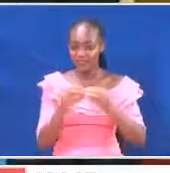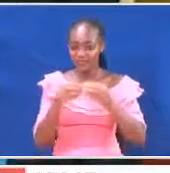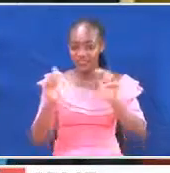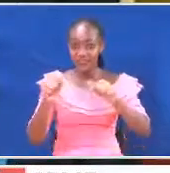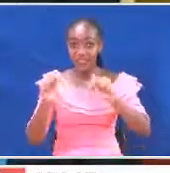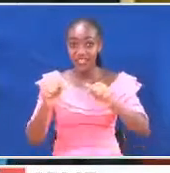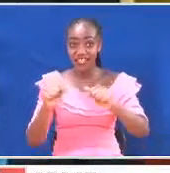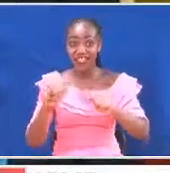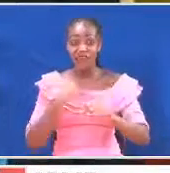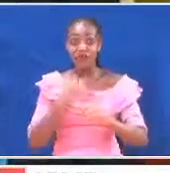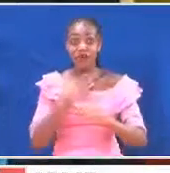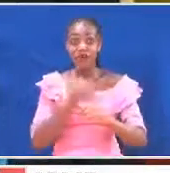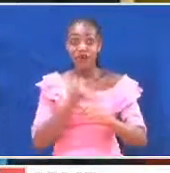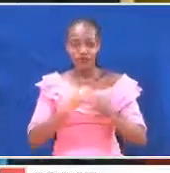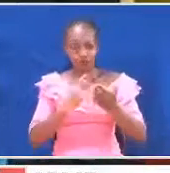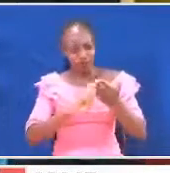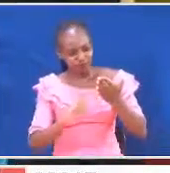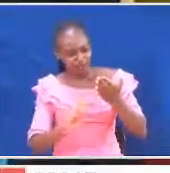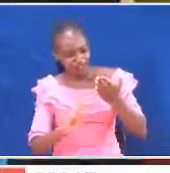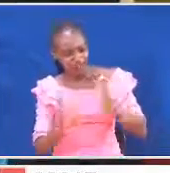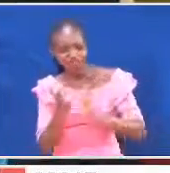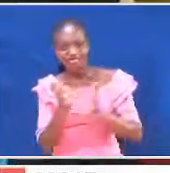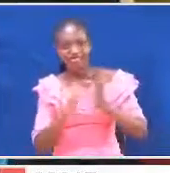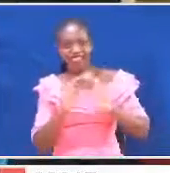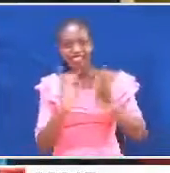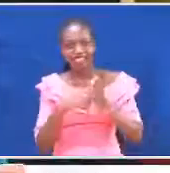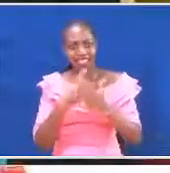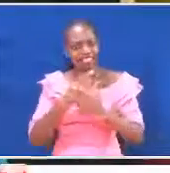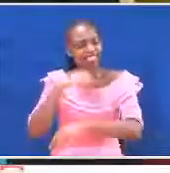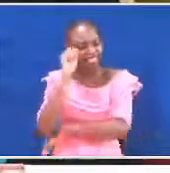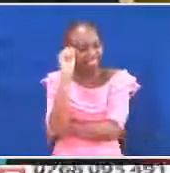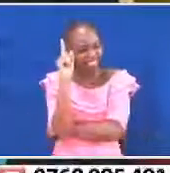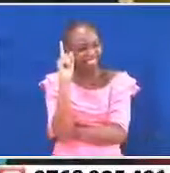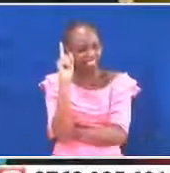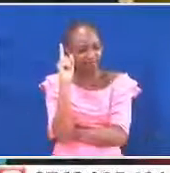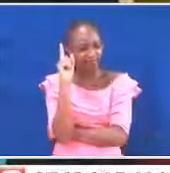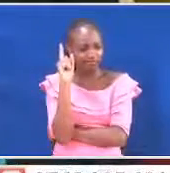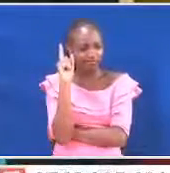tukimaliza hapa utanionyesha ni chapter gani hiyo ndio niweze kusoma vizuri,